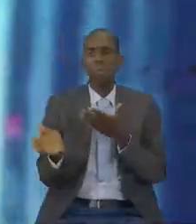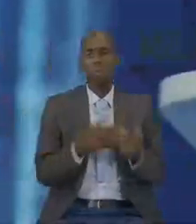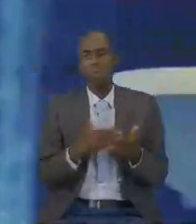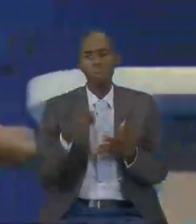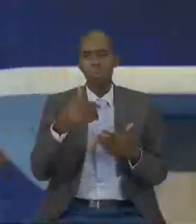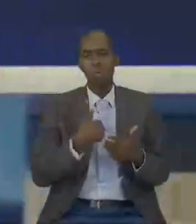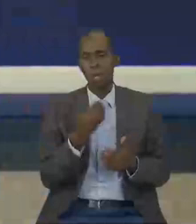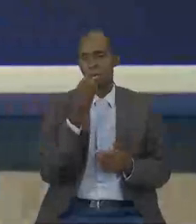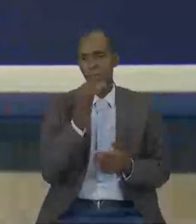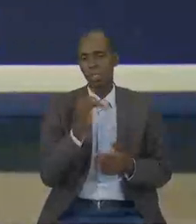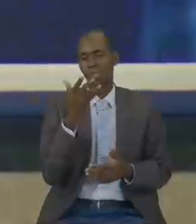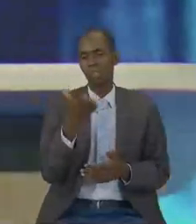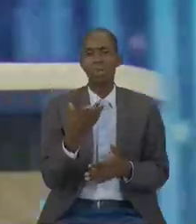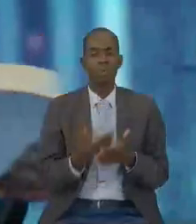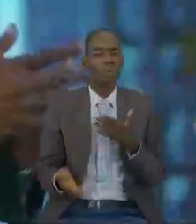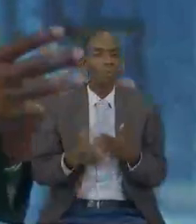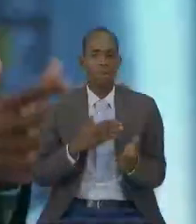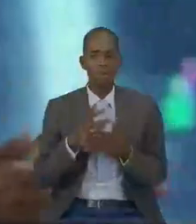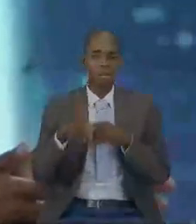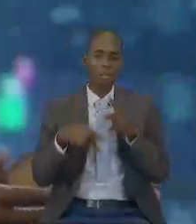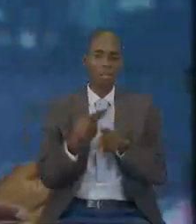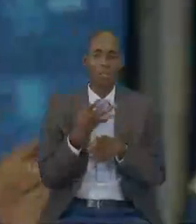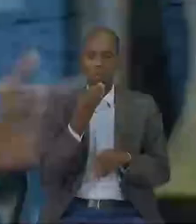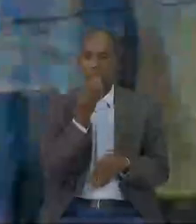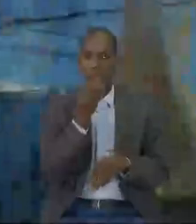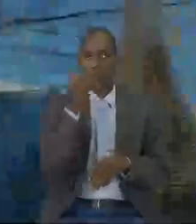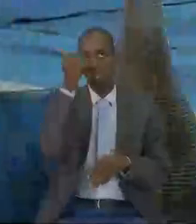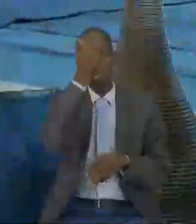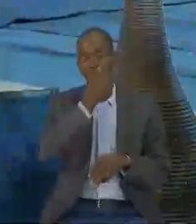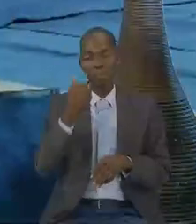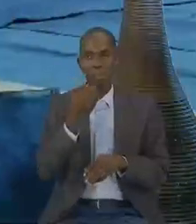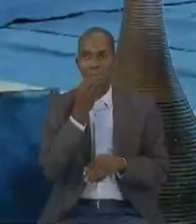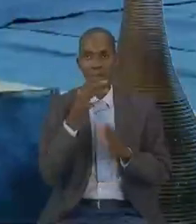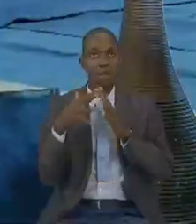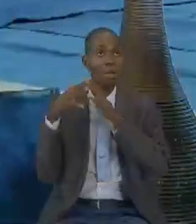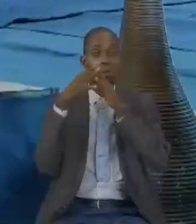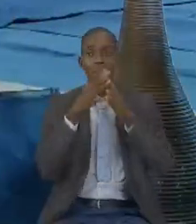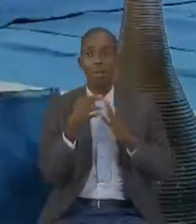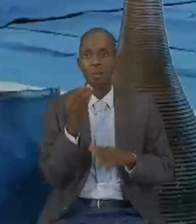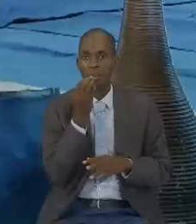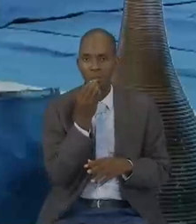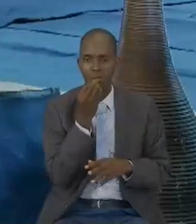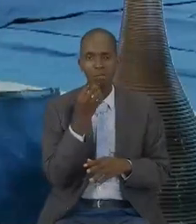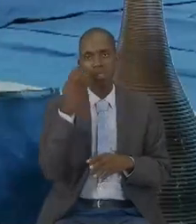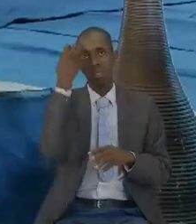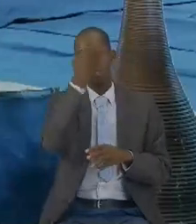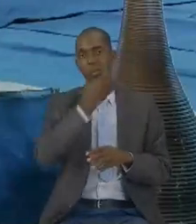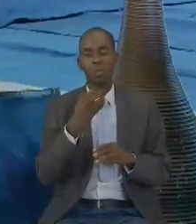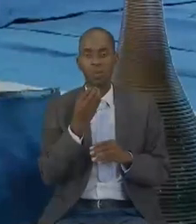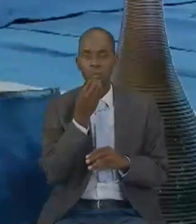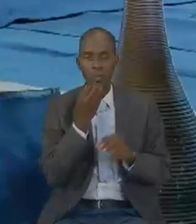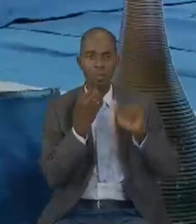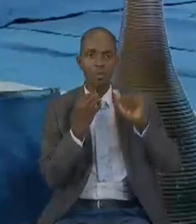plat, peu importe ce que vous mangez dedans, peu importe le type de repas que vous mangez, repas africain, menu